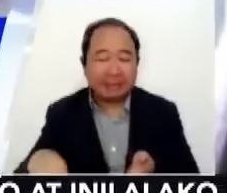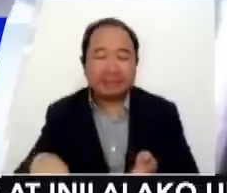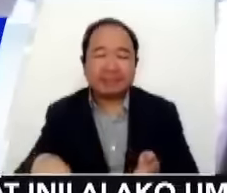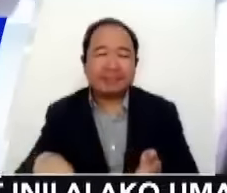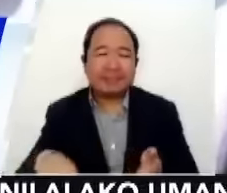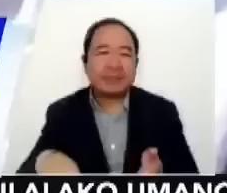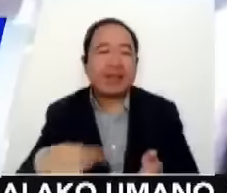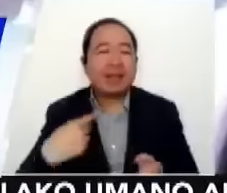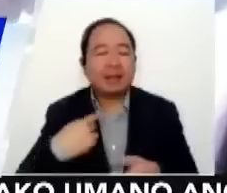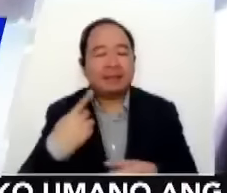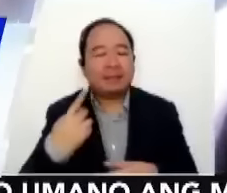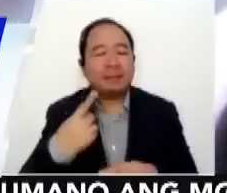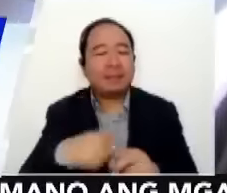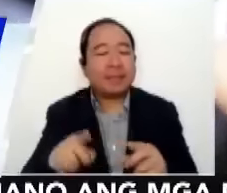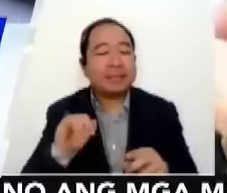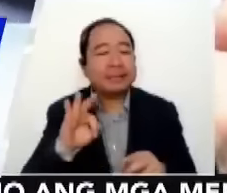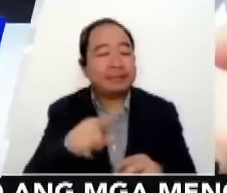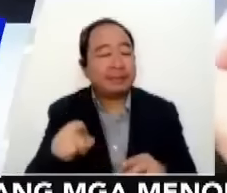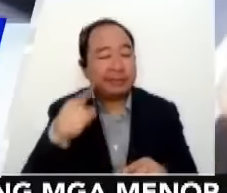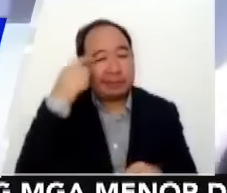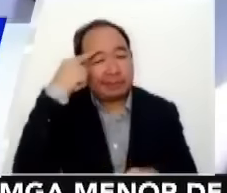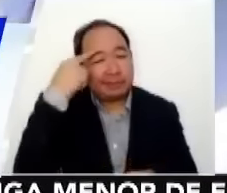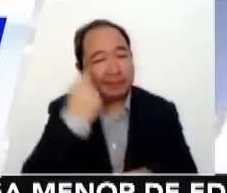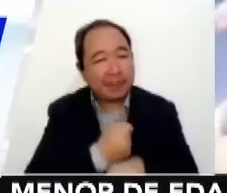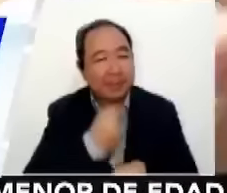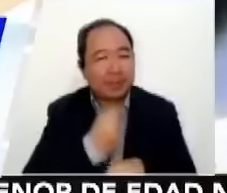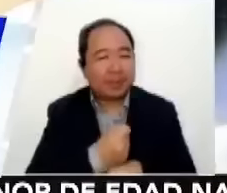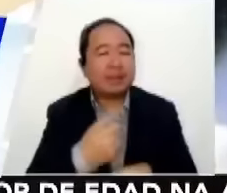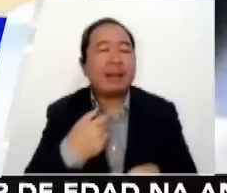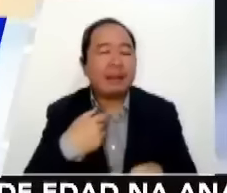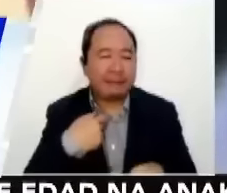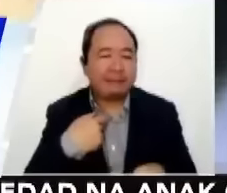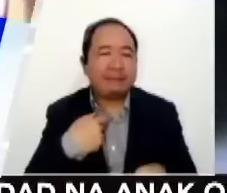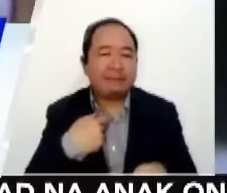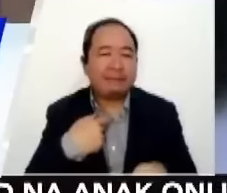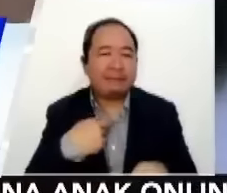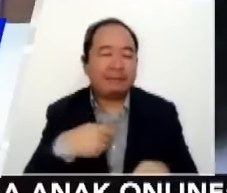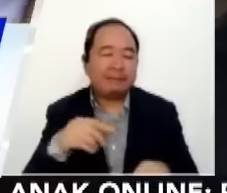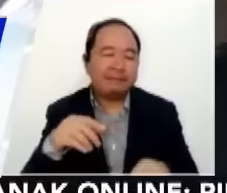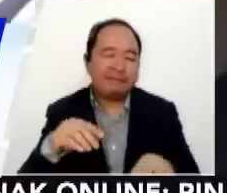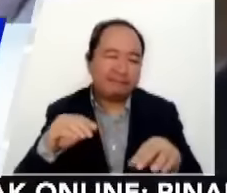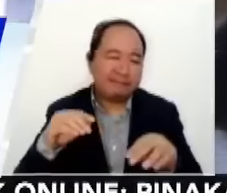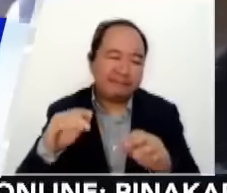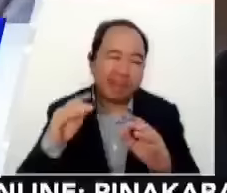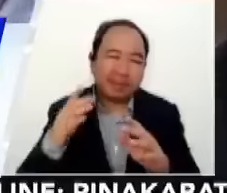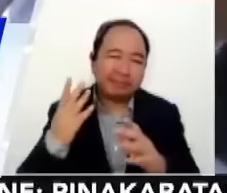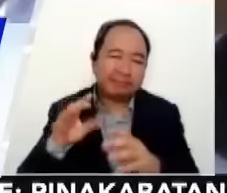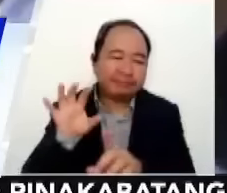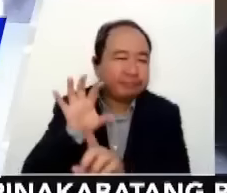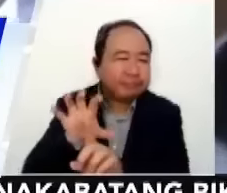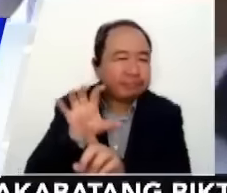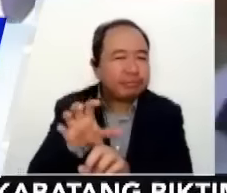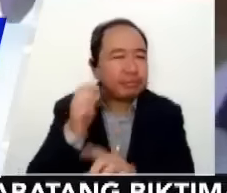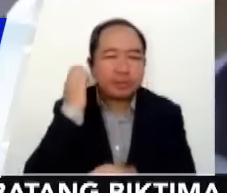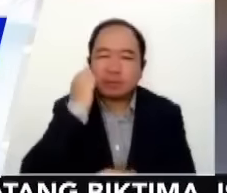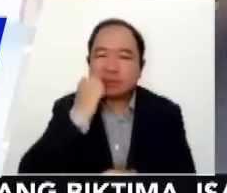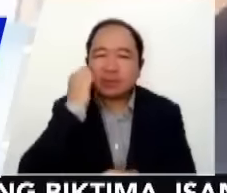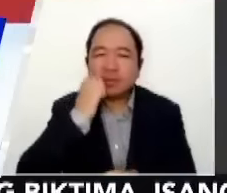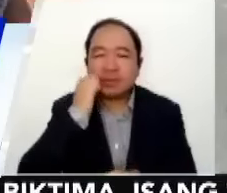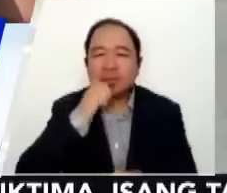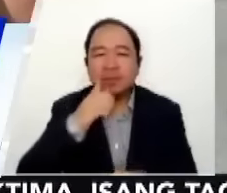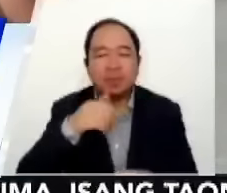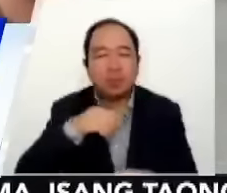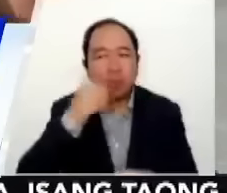po talagang binibigyan po namin ng leksyon. O yung pasaway yung tipong paulit. Talagang laging paulit-ulit na lang sa National Road, lagi na lang